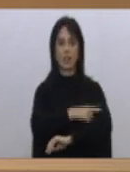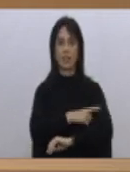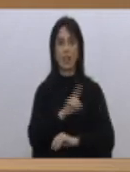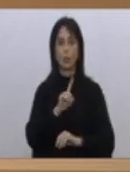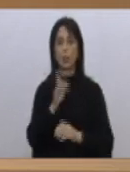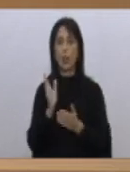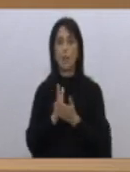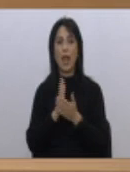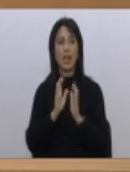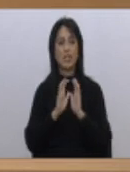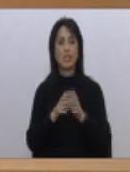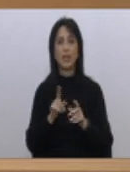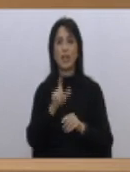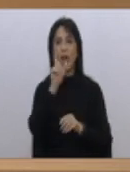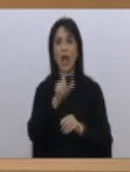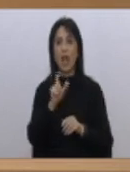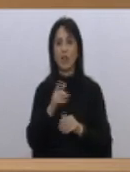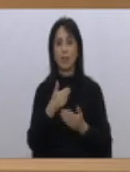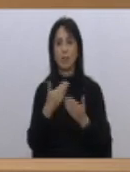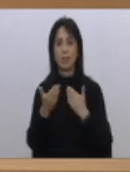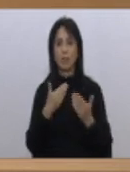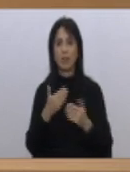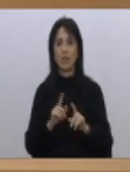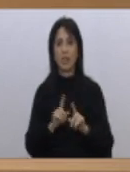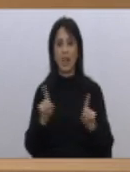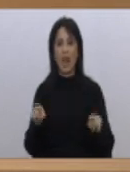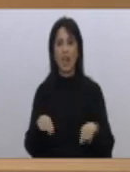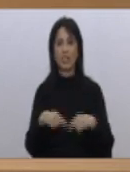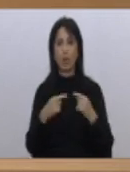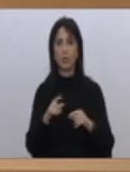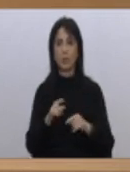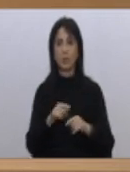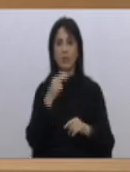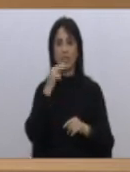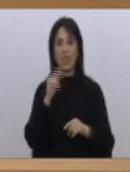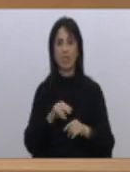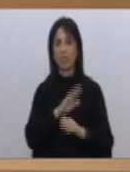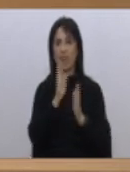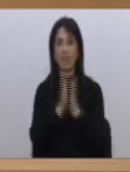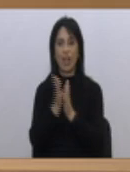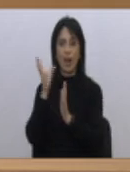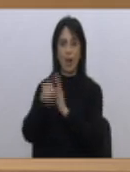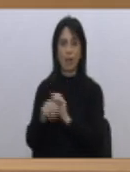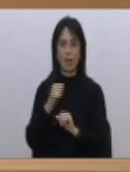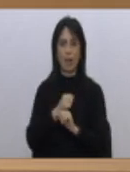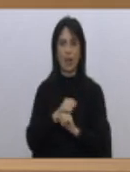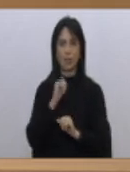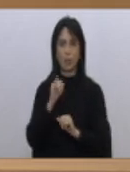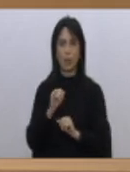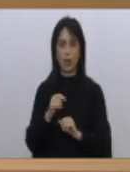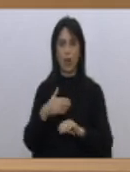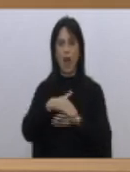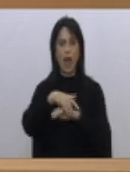რამე არსებობს კაცობრიობაში ადამიანის მიმართ განსახორციელებელი დანაშაული, ყველაფერი გააკეთეს. მოკლეს